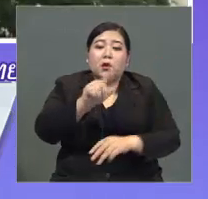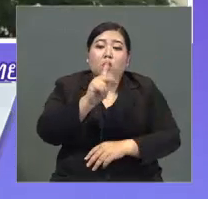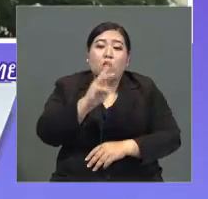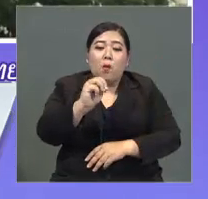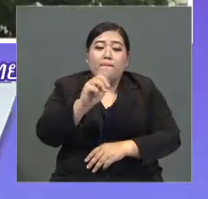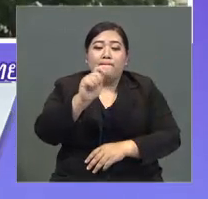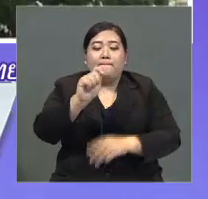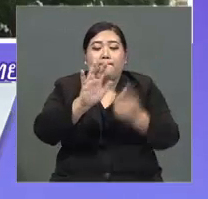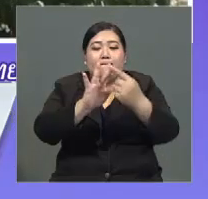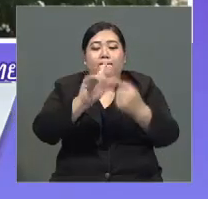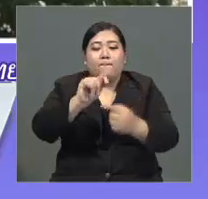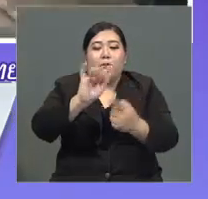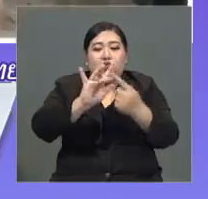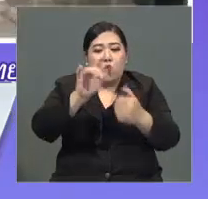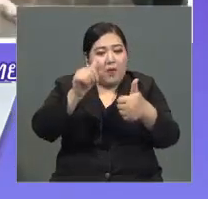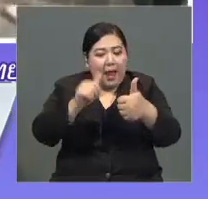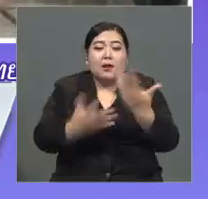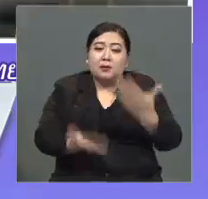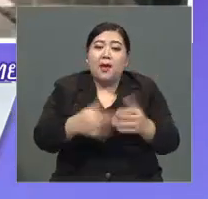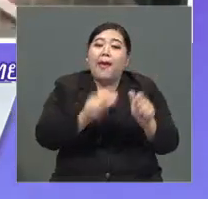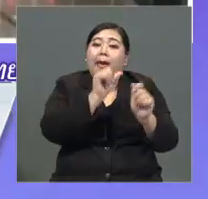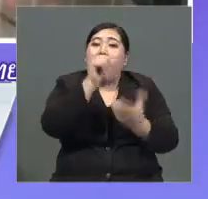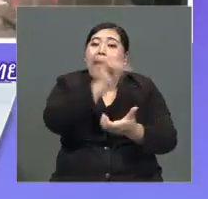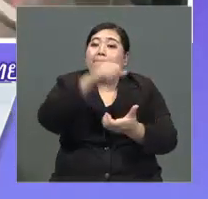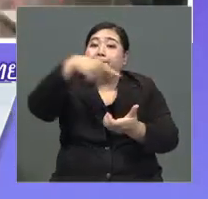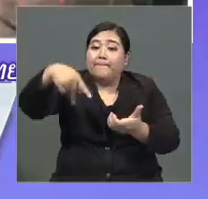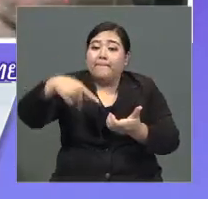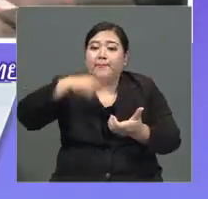บ หรือ application ทายเวเซอร์กัครั